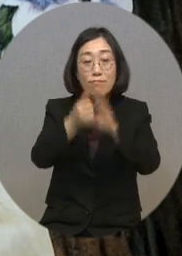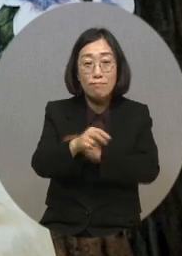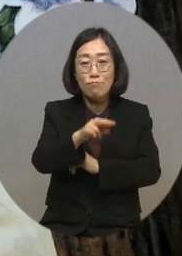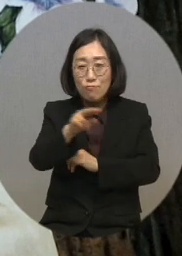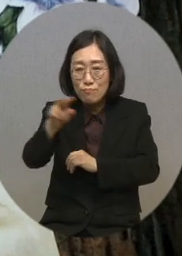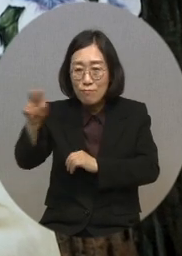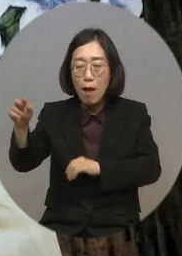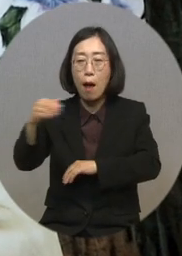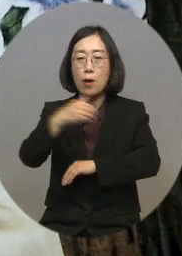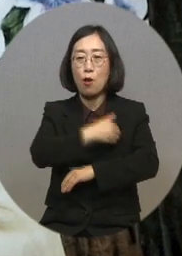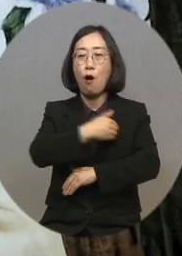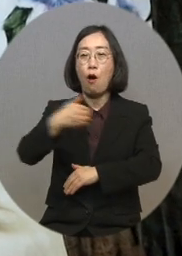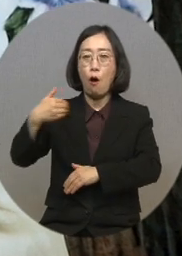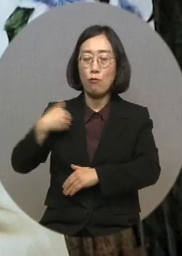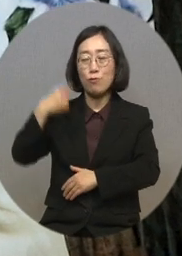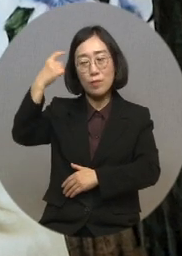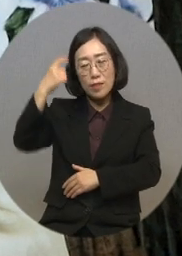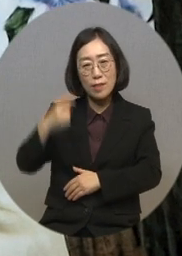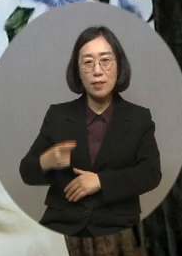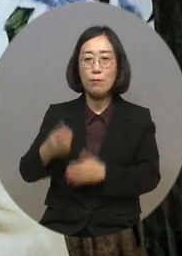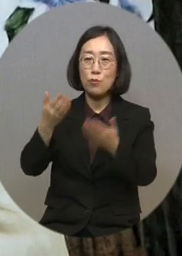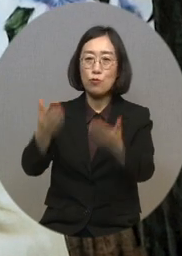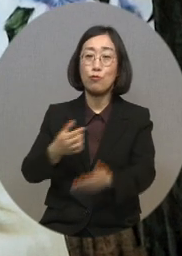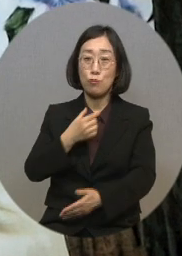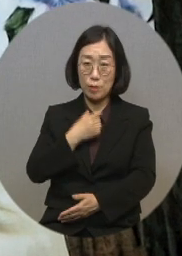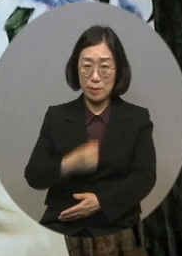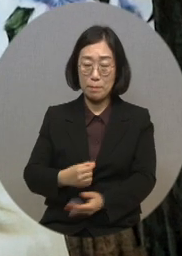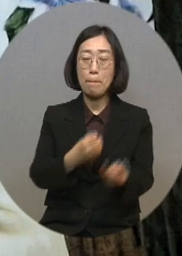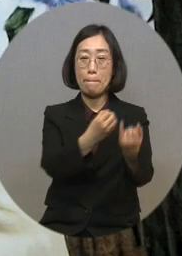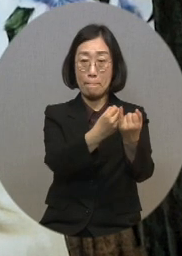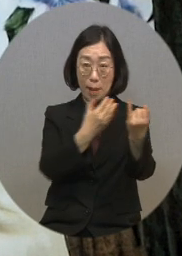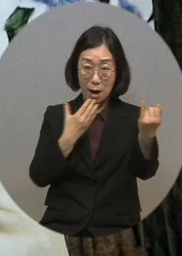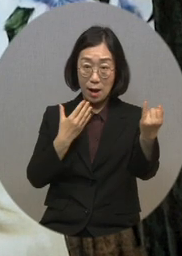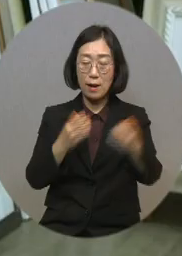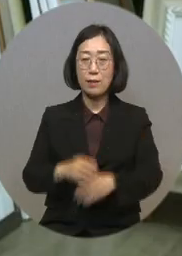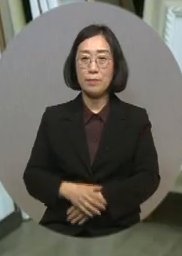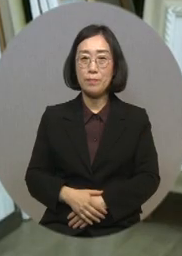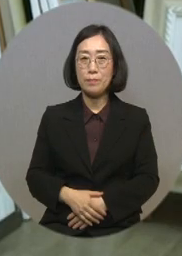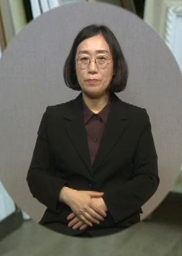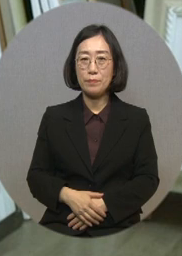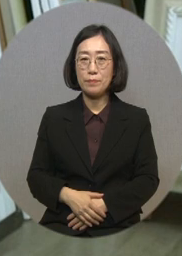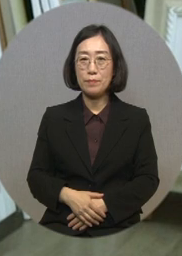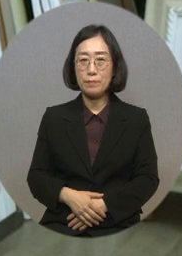여유를 느끼는 시간을 가지길 바란다는 마음도 함께 전했습니다.